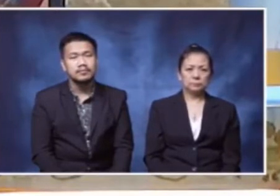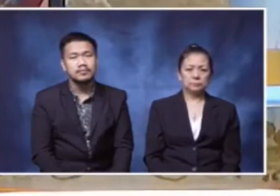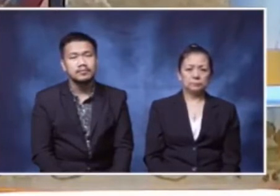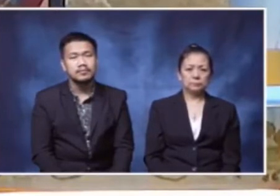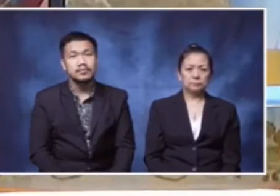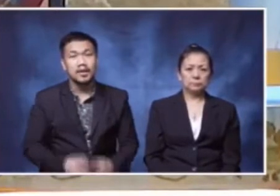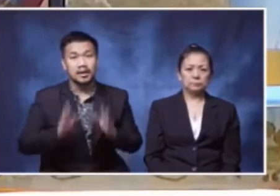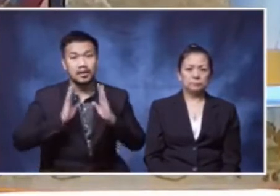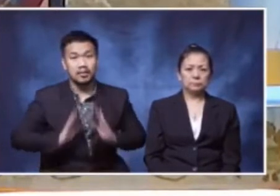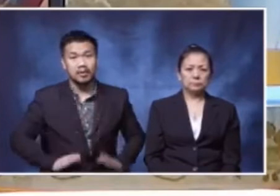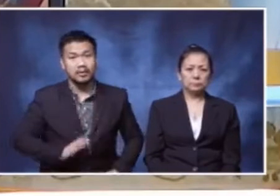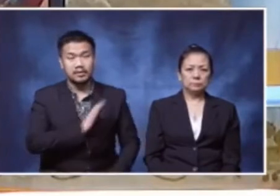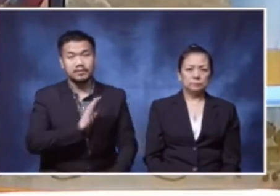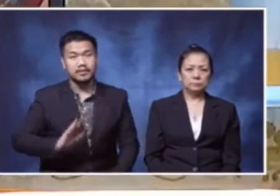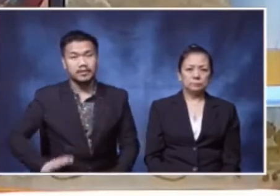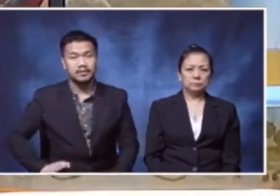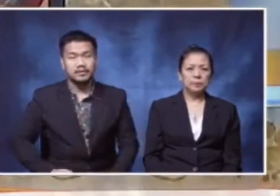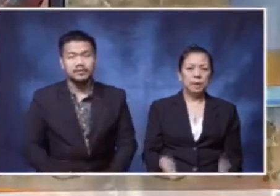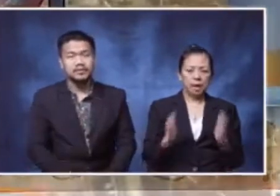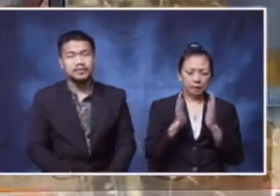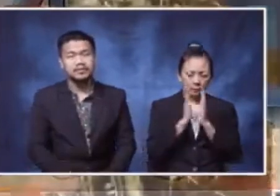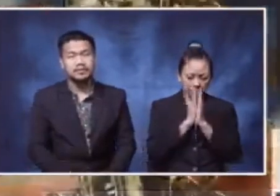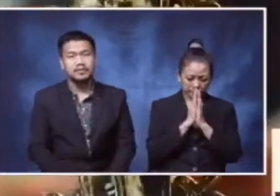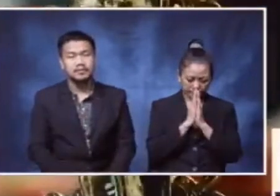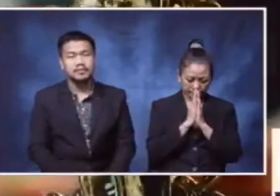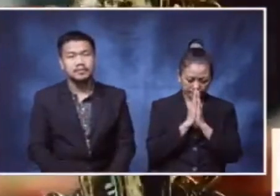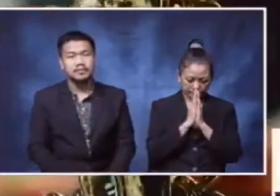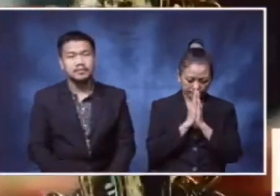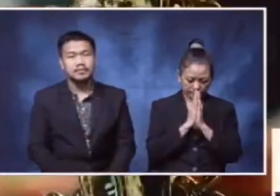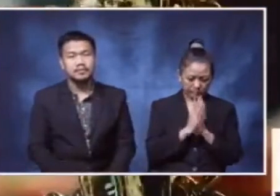Ang katawan ni Kristo. Amen.